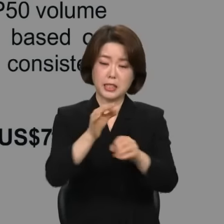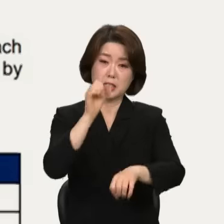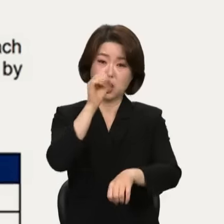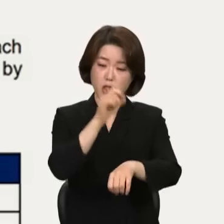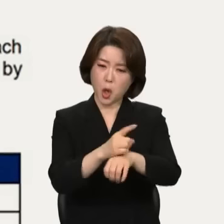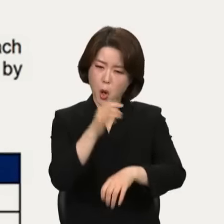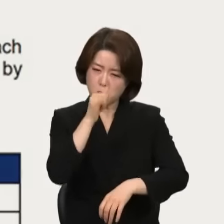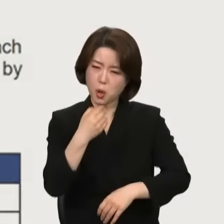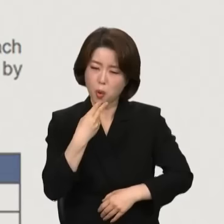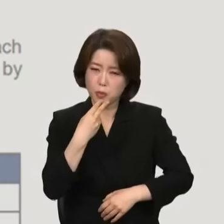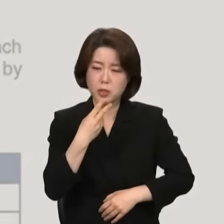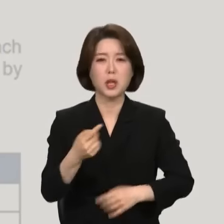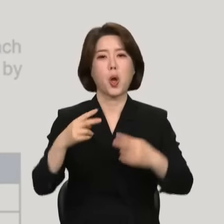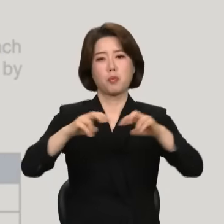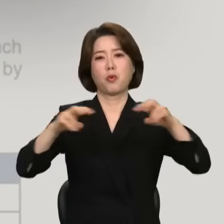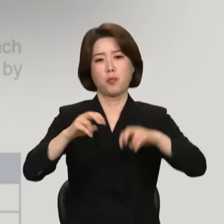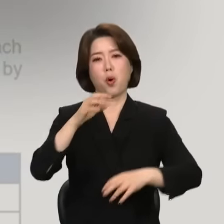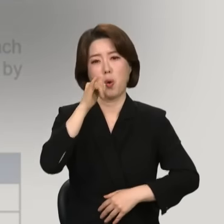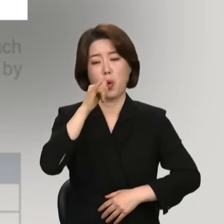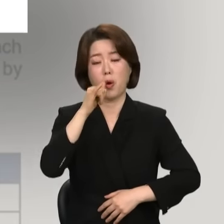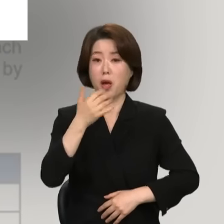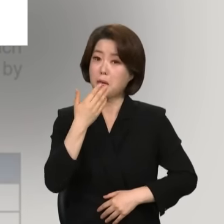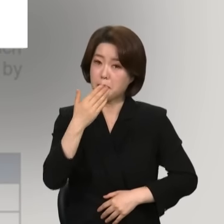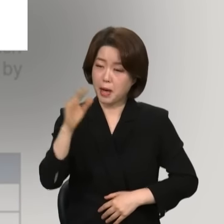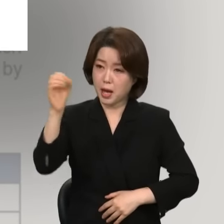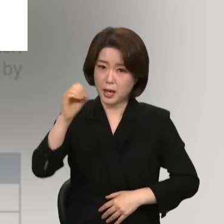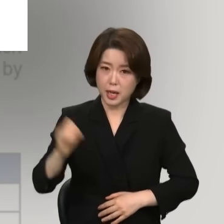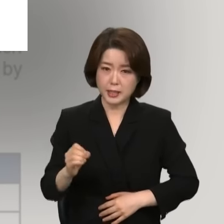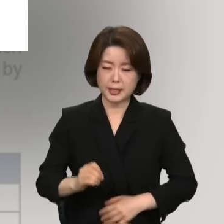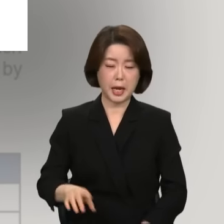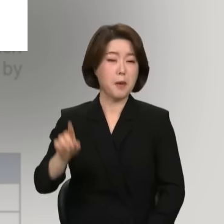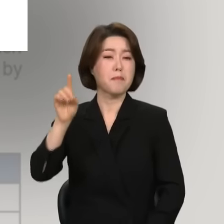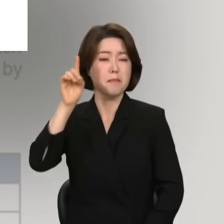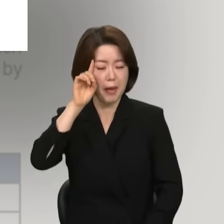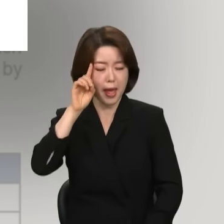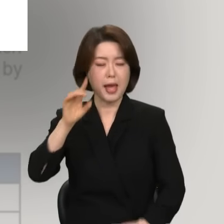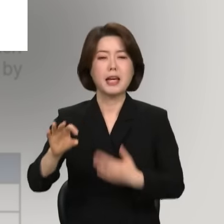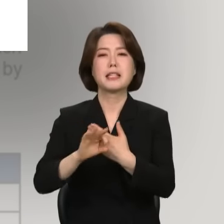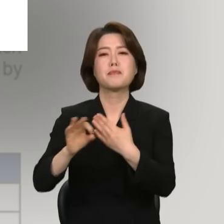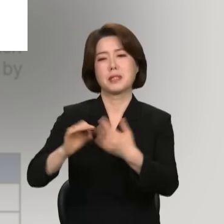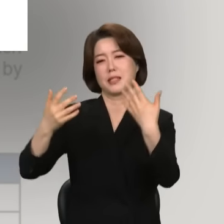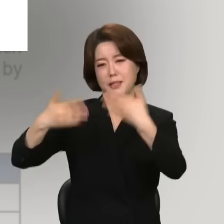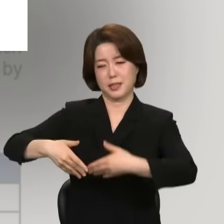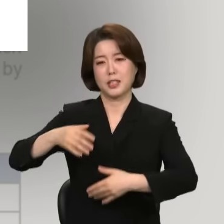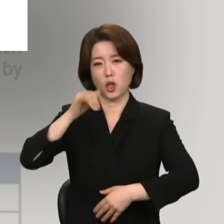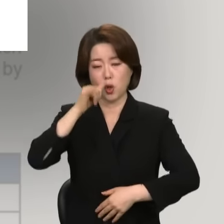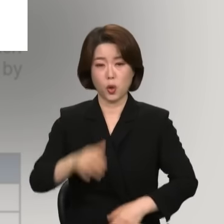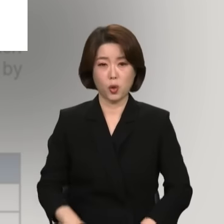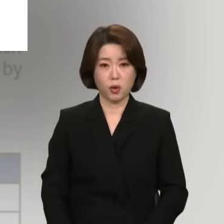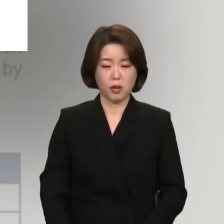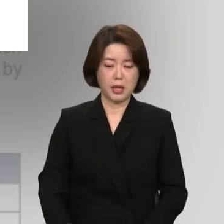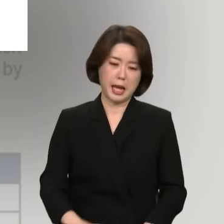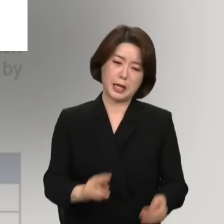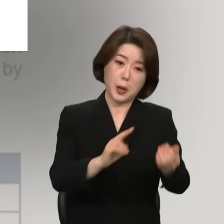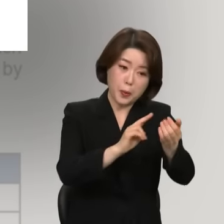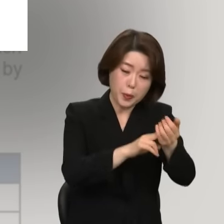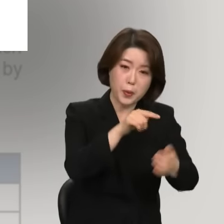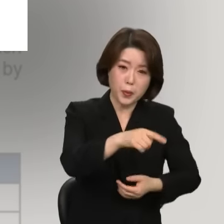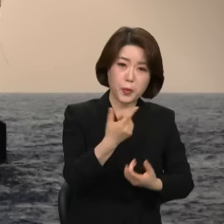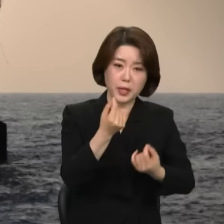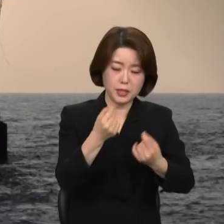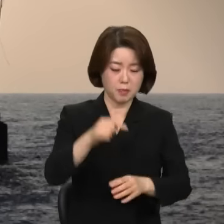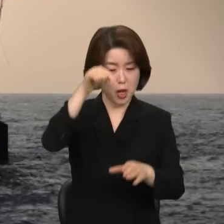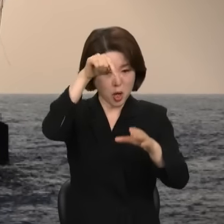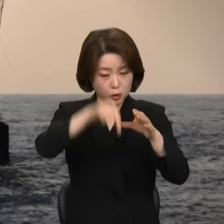분석을 했습니다 개발 가능성은 100% 가정했다 적혀 있습니다 아직 잠재 구조지만 시추